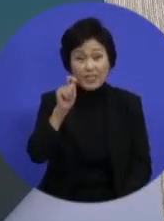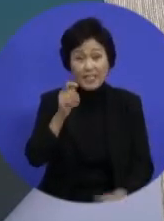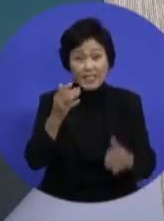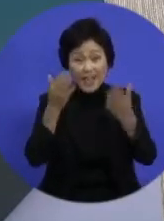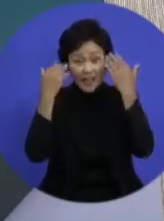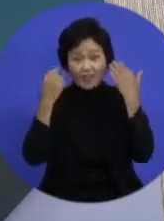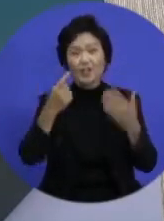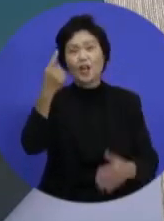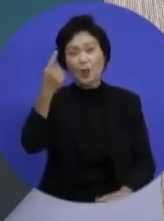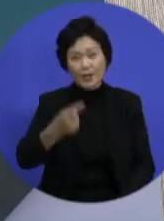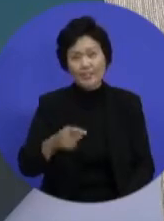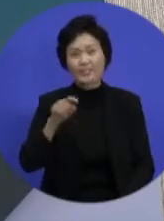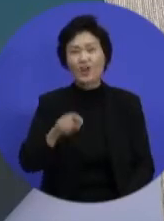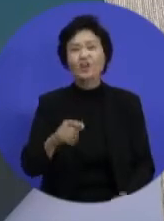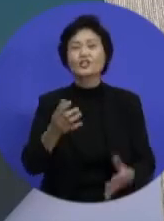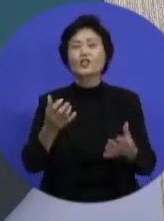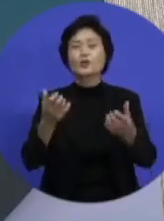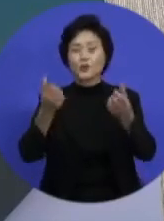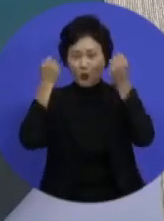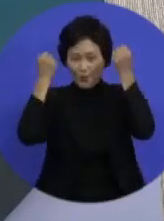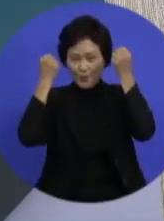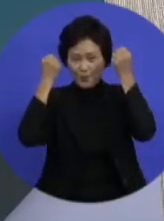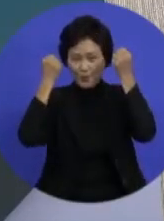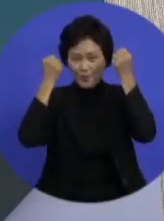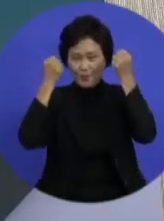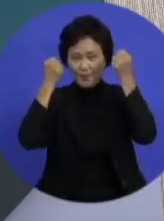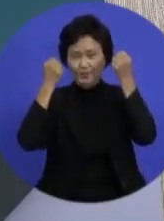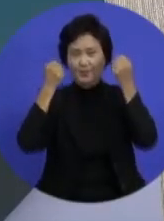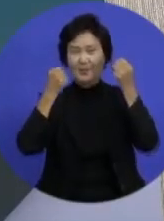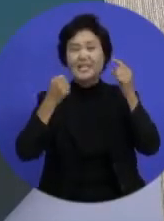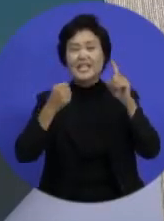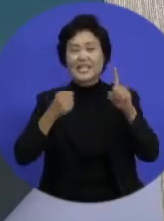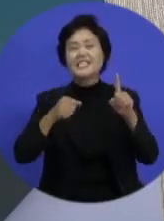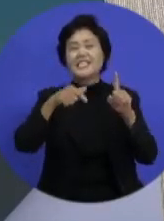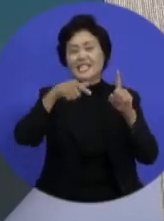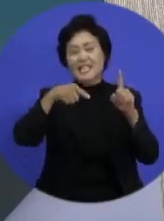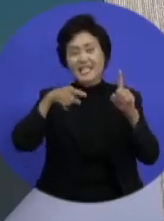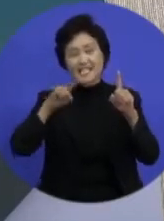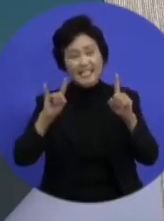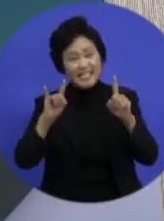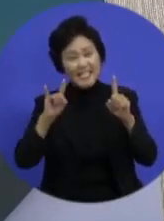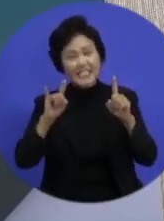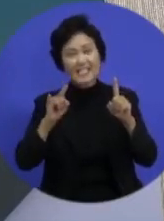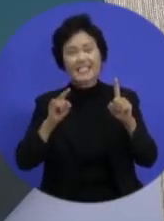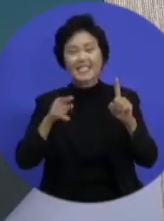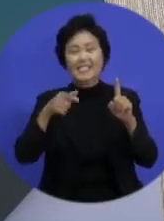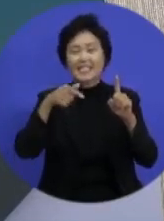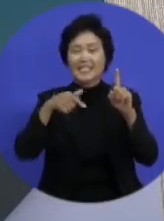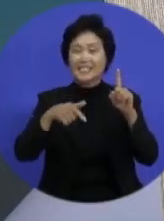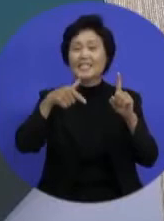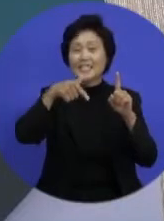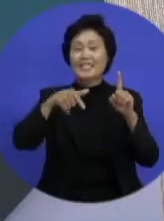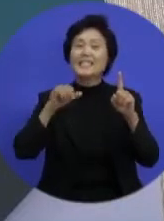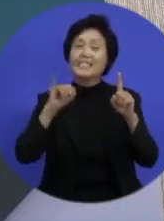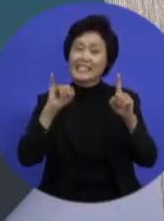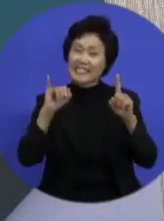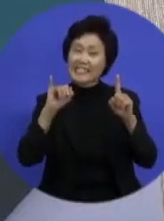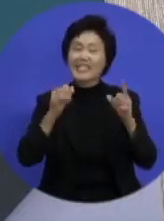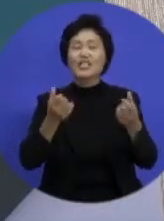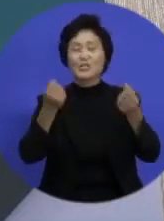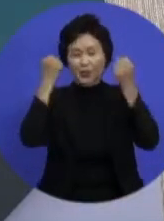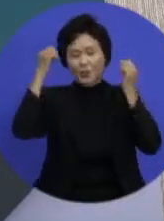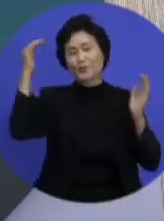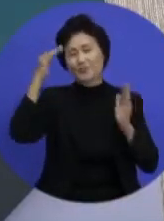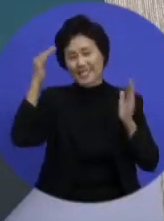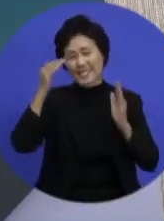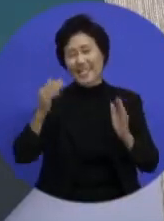다시 LB 호텔 졸업장을 받고 네. 1기 졸업생입니다. 그리고 이제 공부하러 나갔다가 두 번